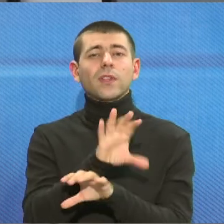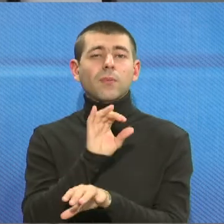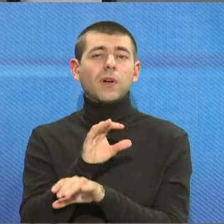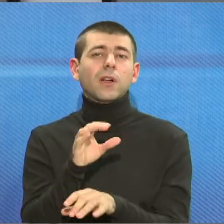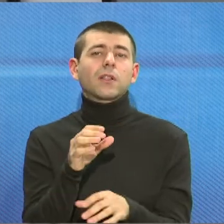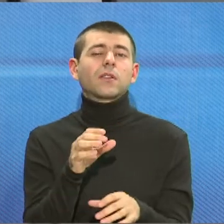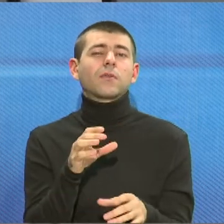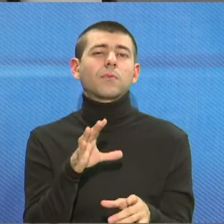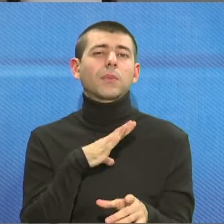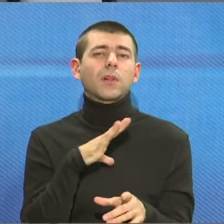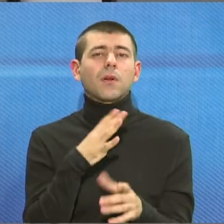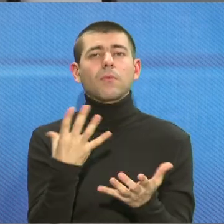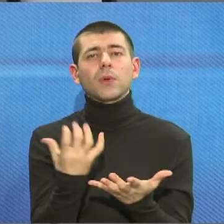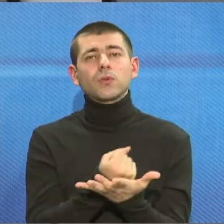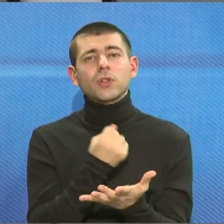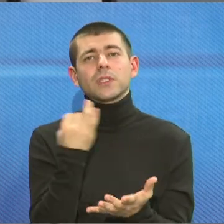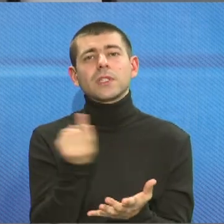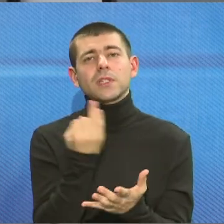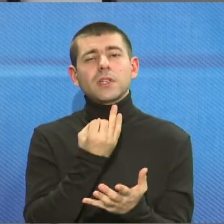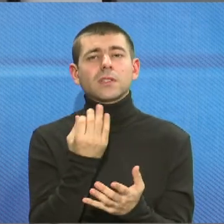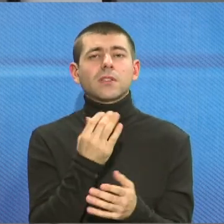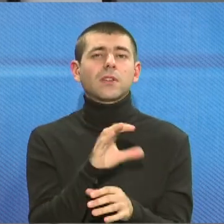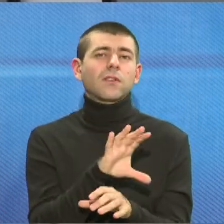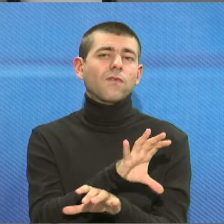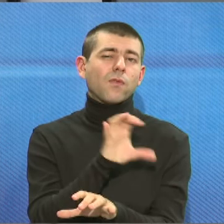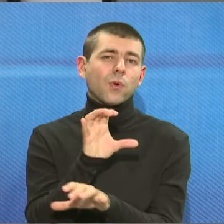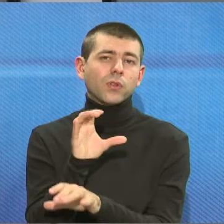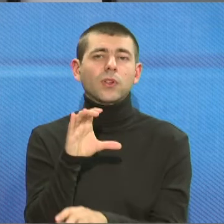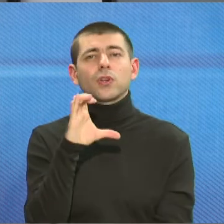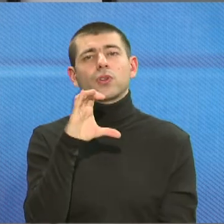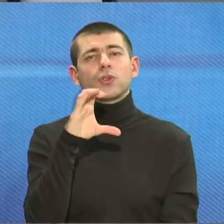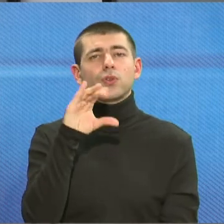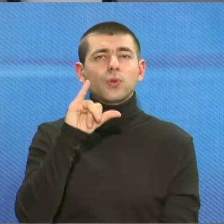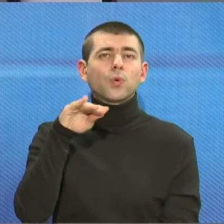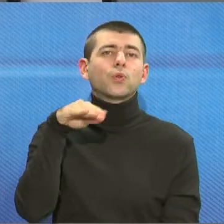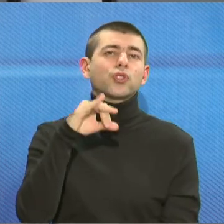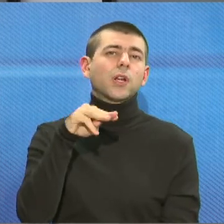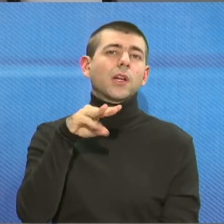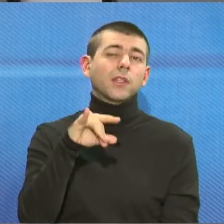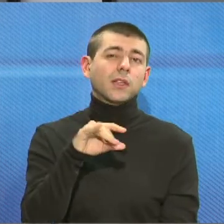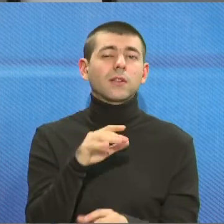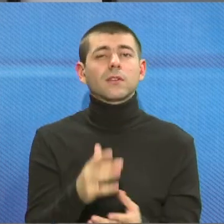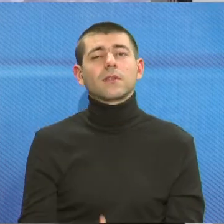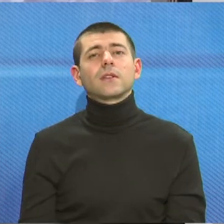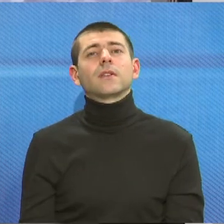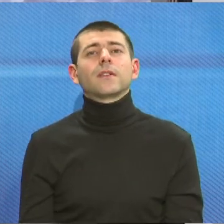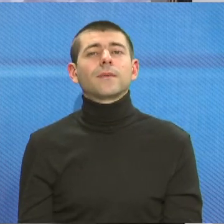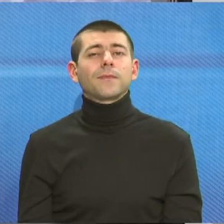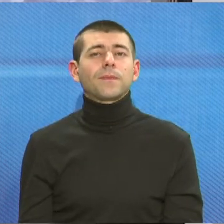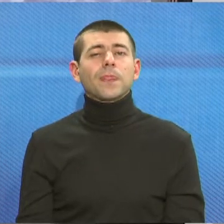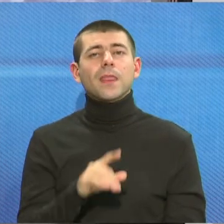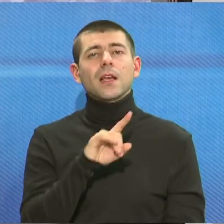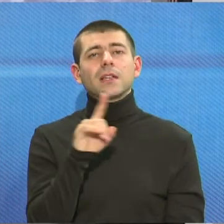срабатывал, получались интересные сюжеты, снимки. Дарэчы,